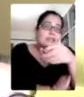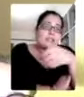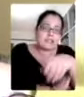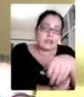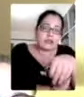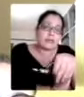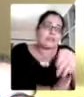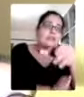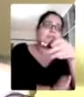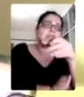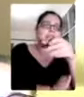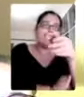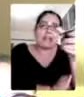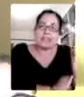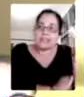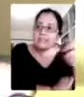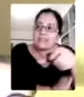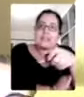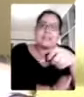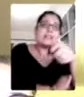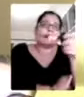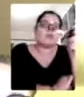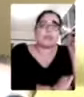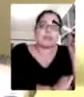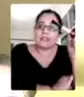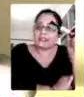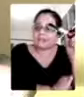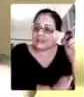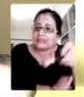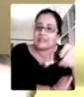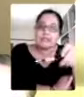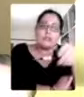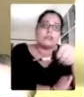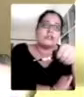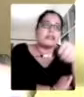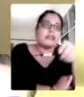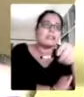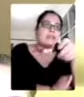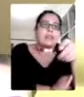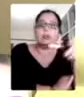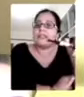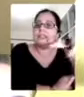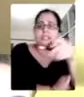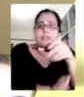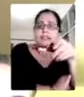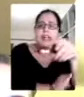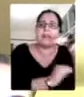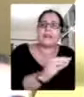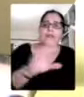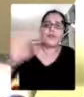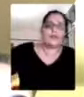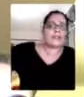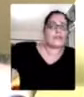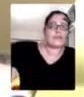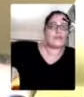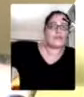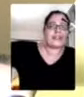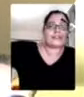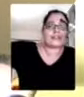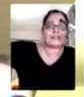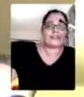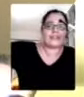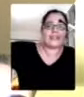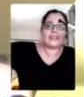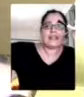görüp kızına çok benzetmesinin hikayesini de yazdım. Çok tatlı insan olduğunu da yazdım falan. Onların hiçbirini haber olarak